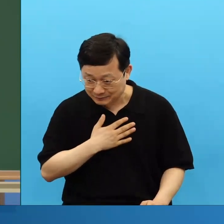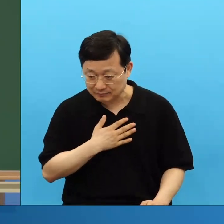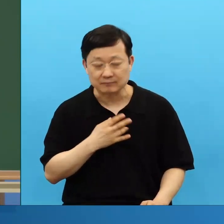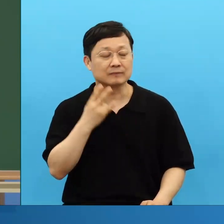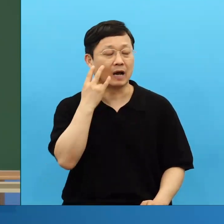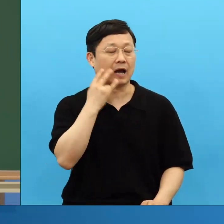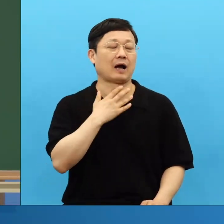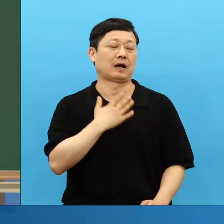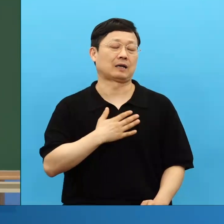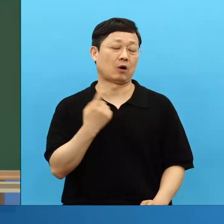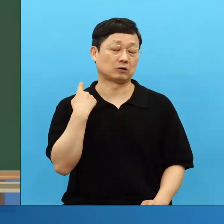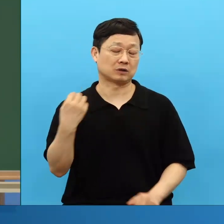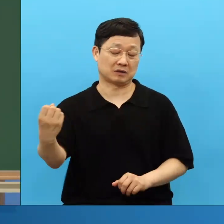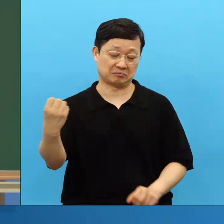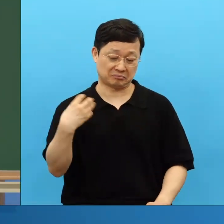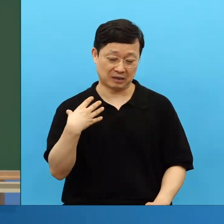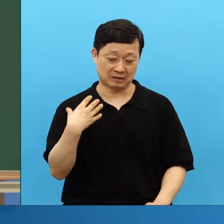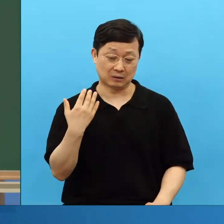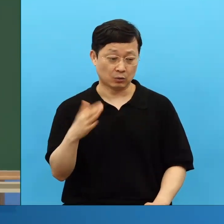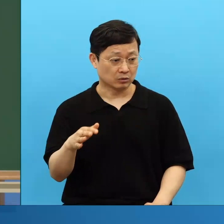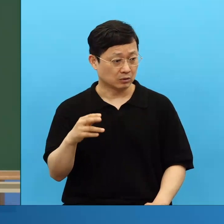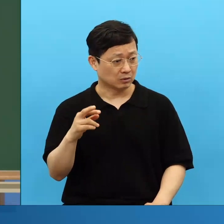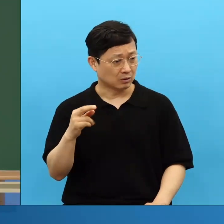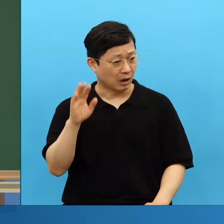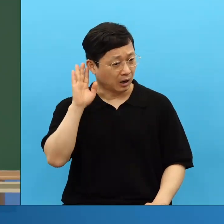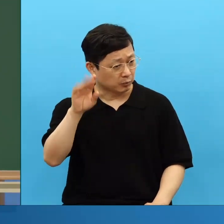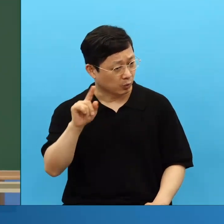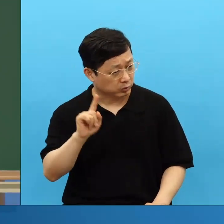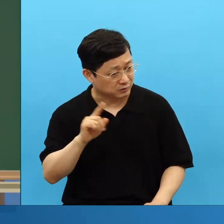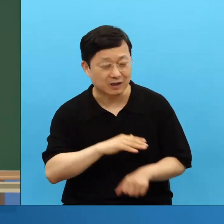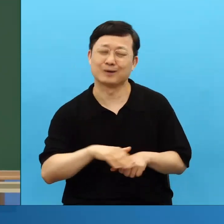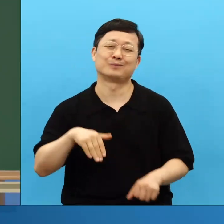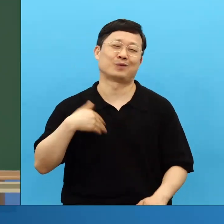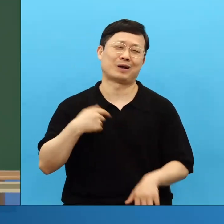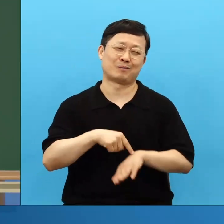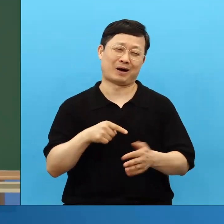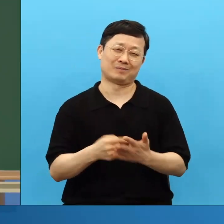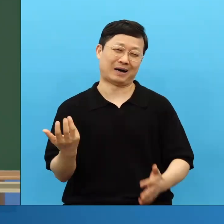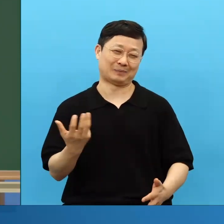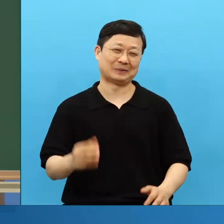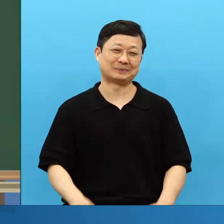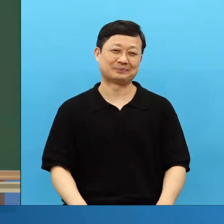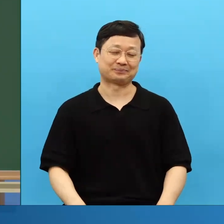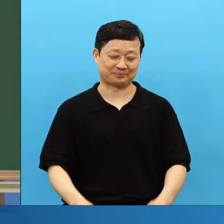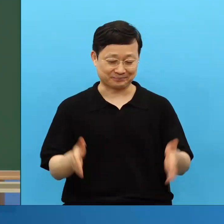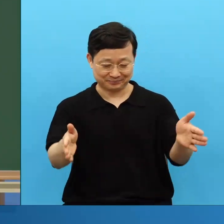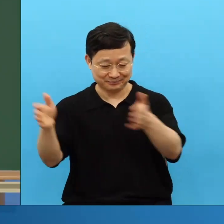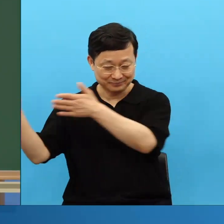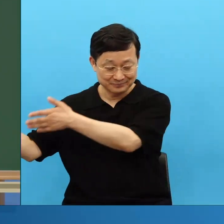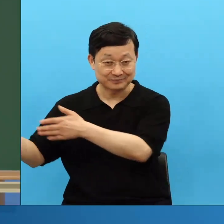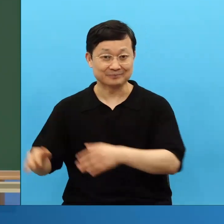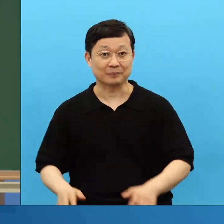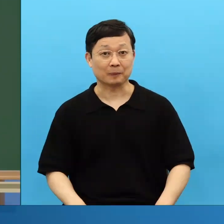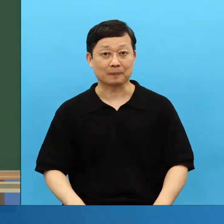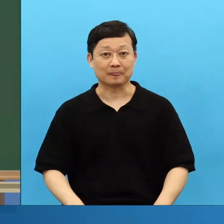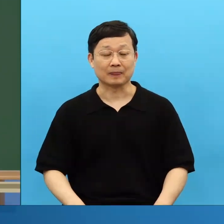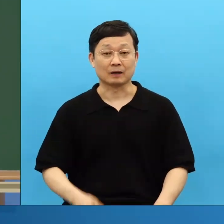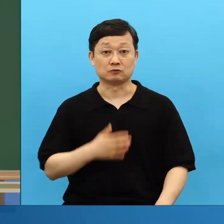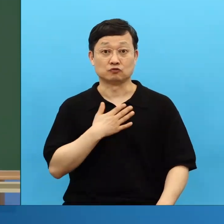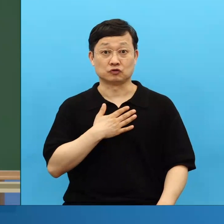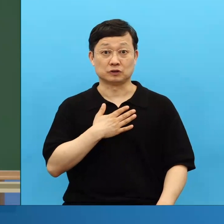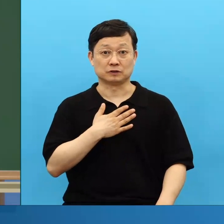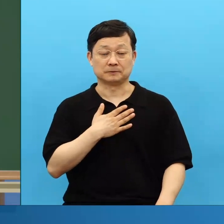모르겠습니다. 이렇게 가슴 아픈 친구들도 있어요. 그래서 오늘은 우리 이제 뒷부분에는 우리 팀들 소개를 잠깐